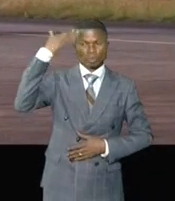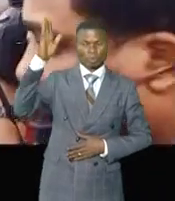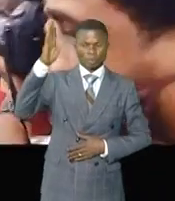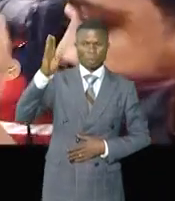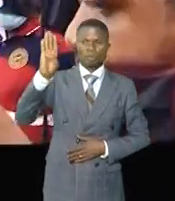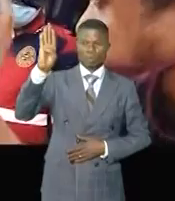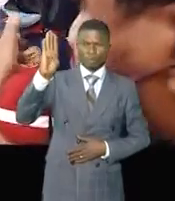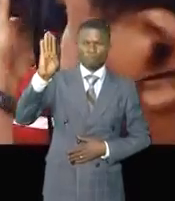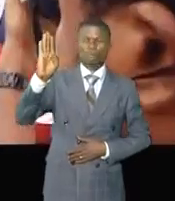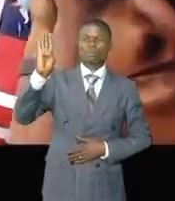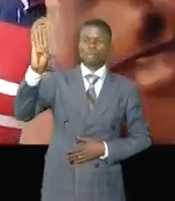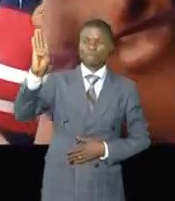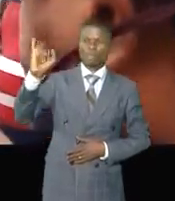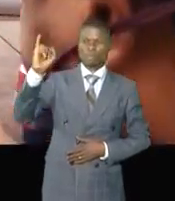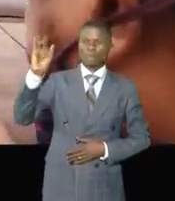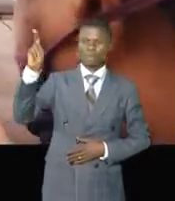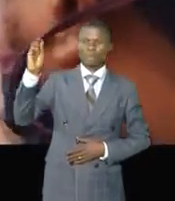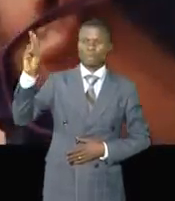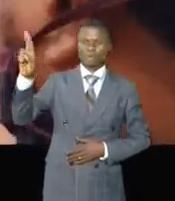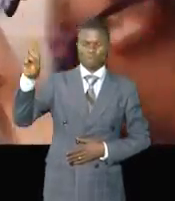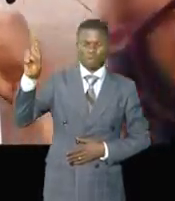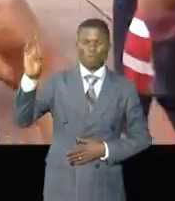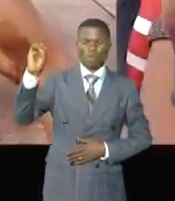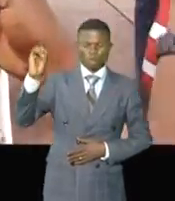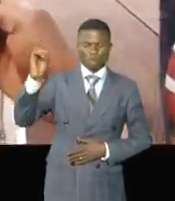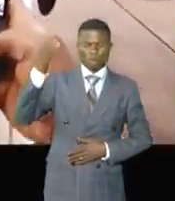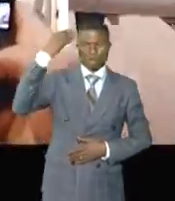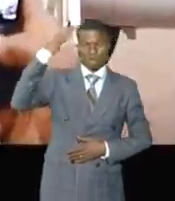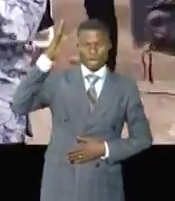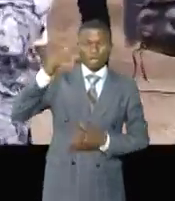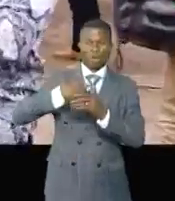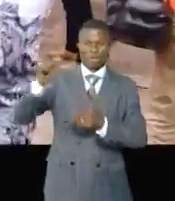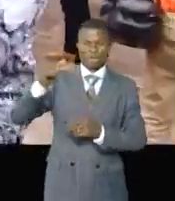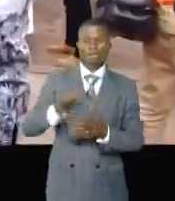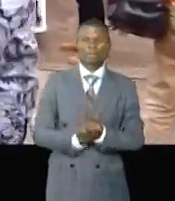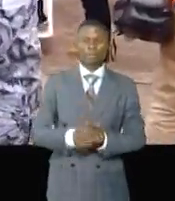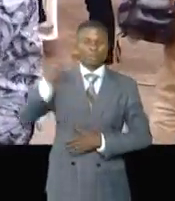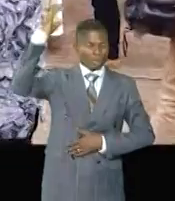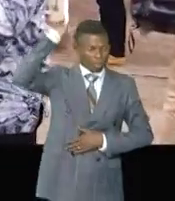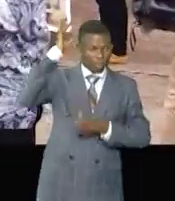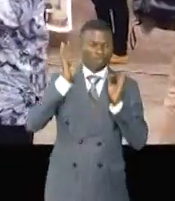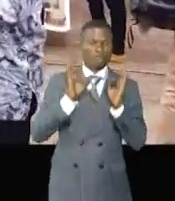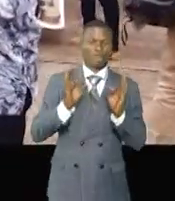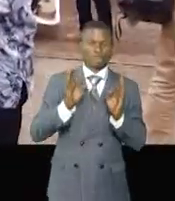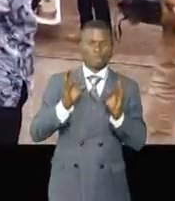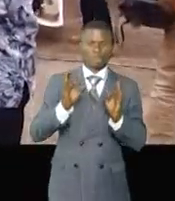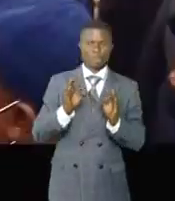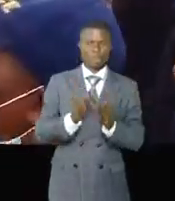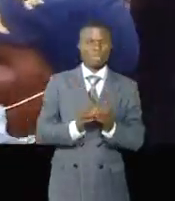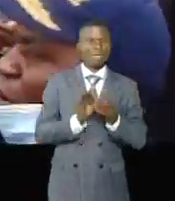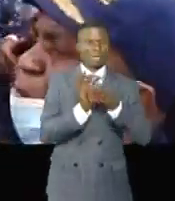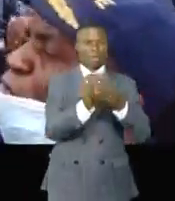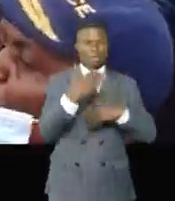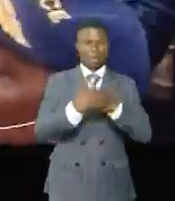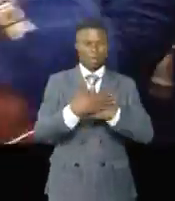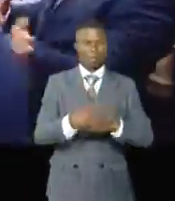dans le Grand Équateur a un nouvel archevêque métropolitain, Monseigneur Ernest Mboko. Très attaché aux